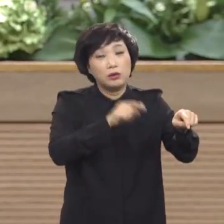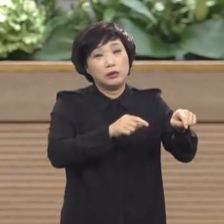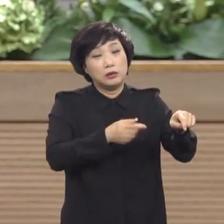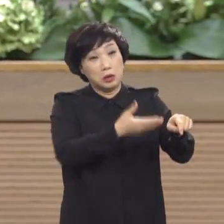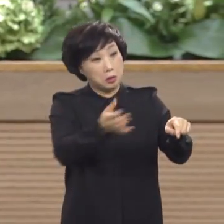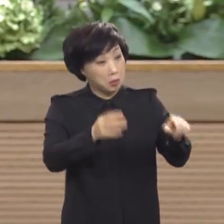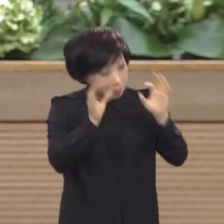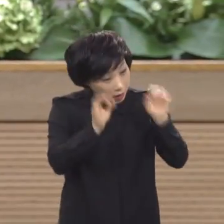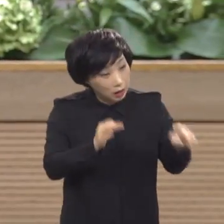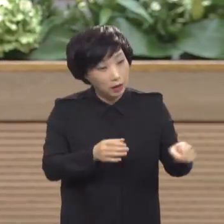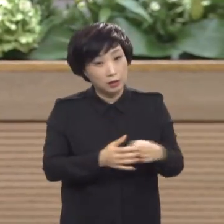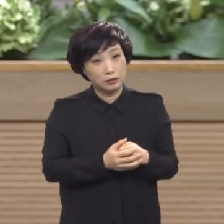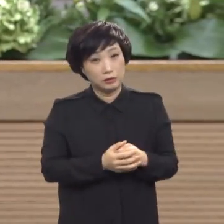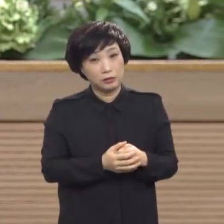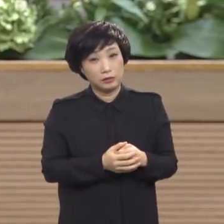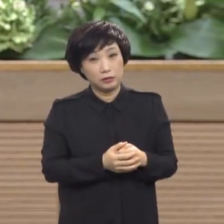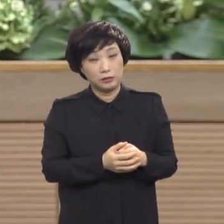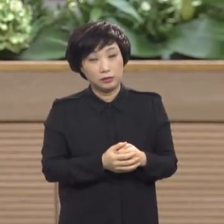보면